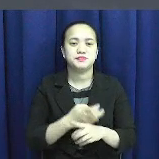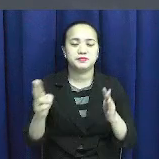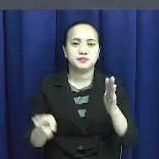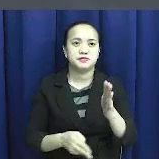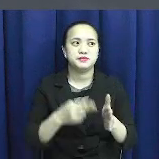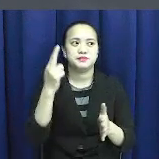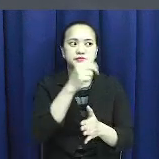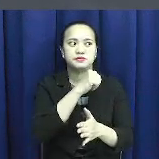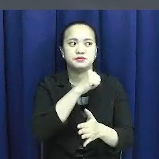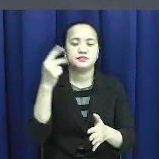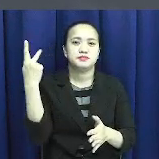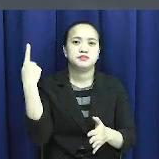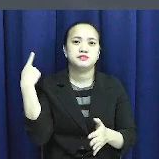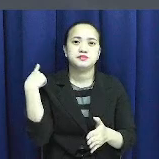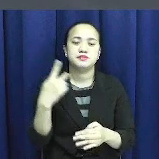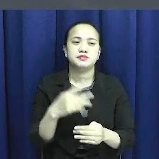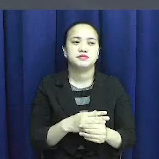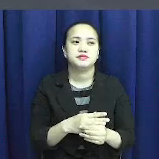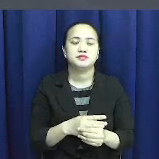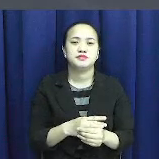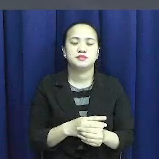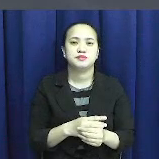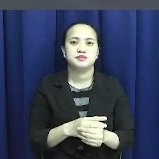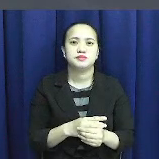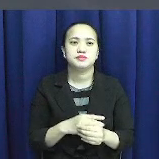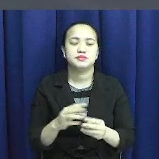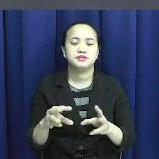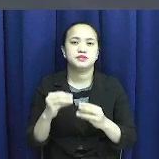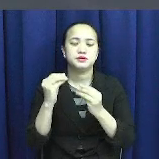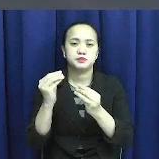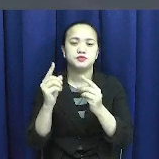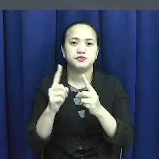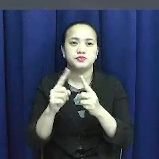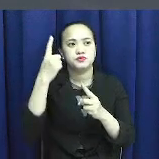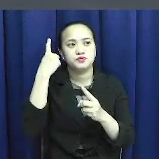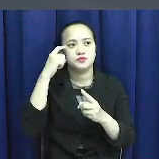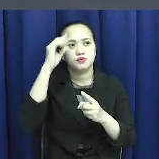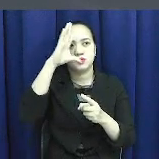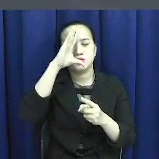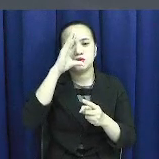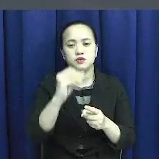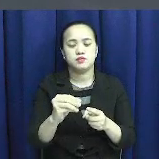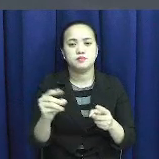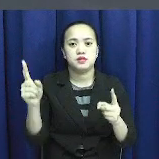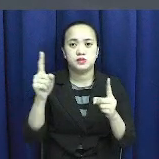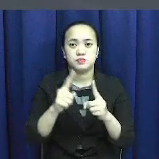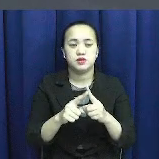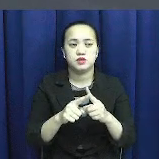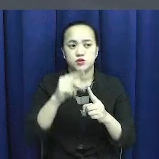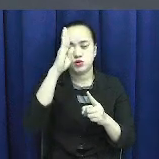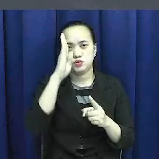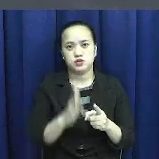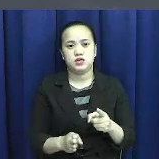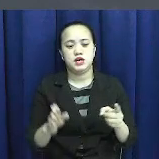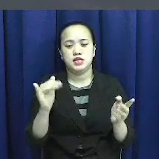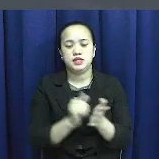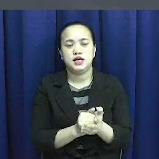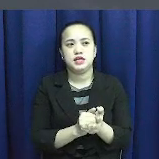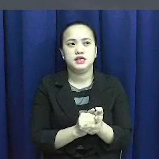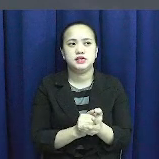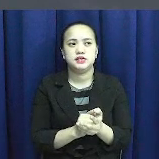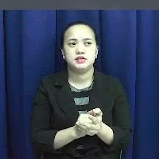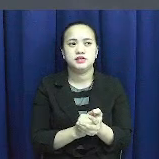is ordained for men in things pertaining to God that he